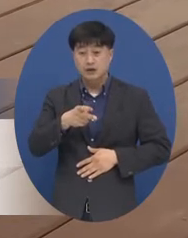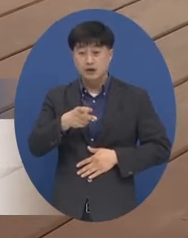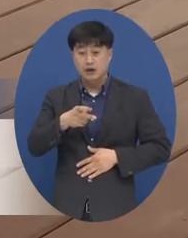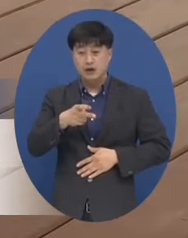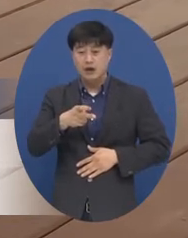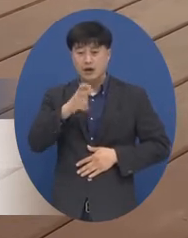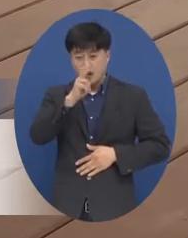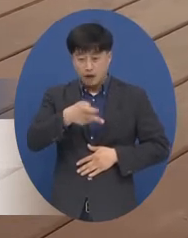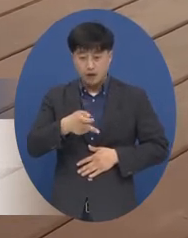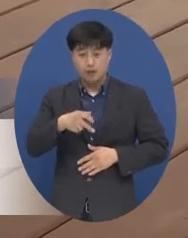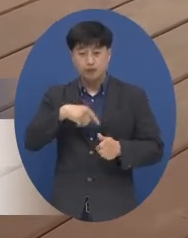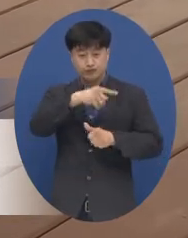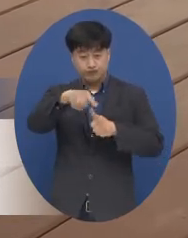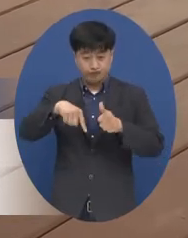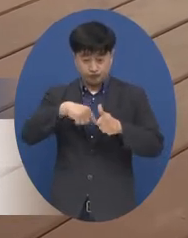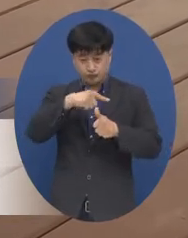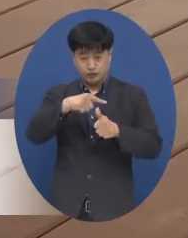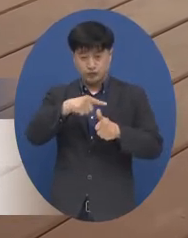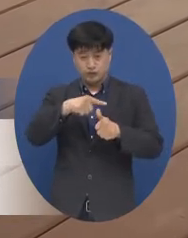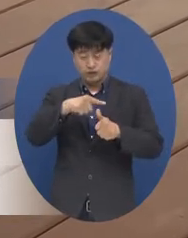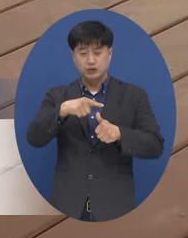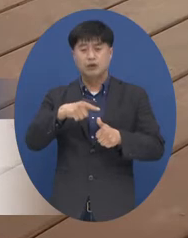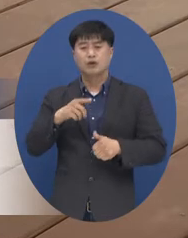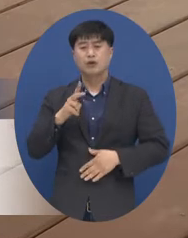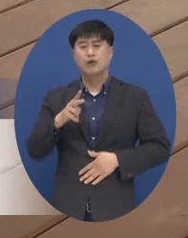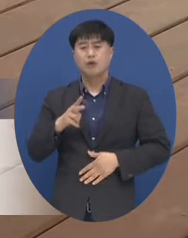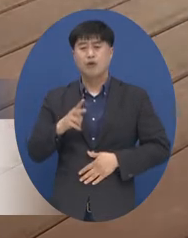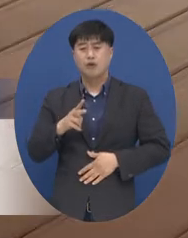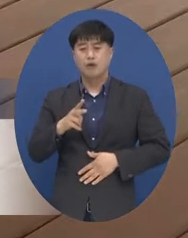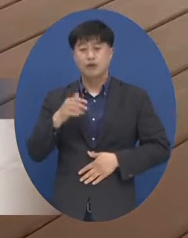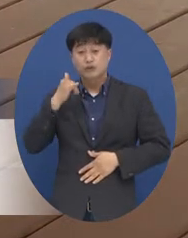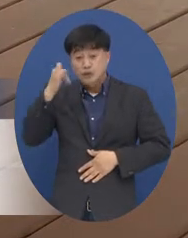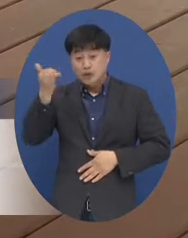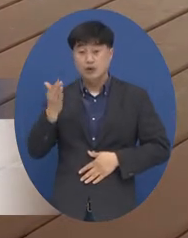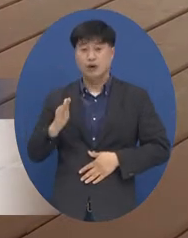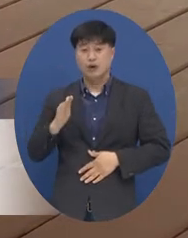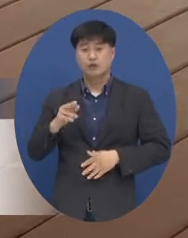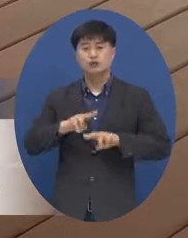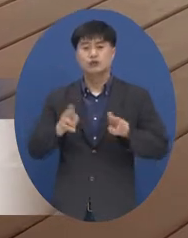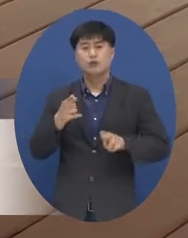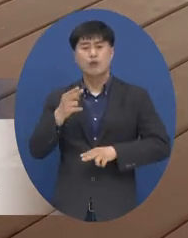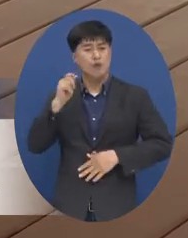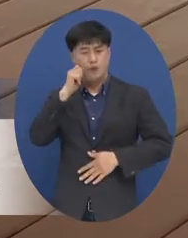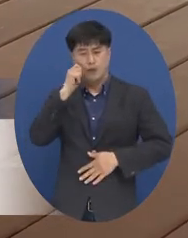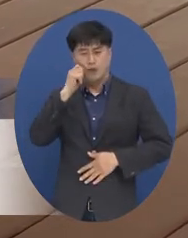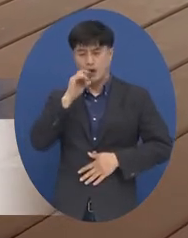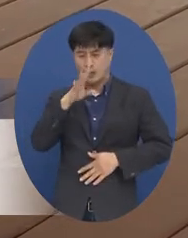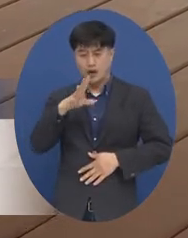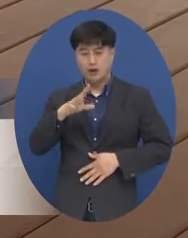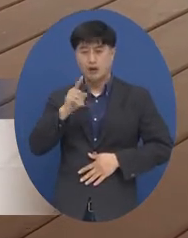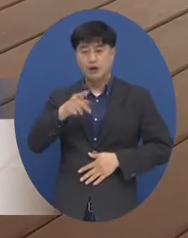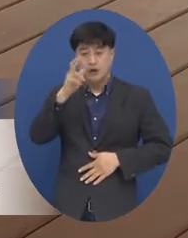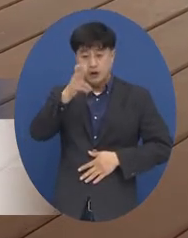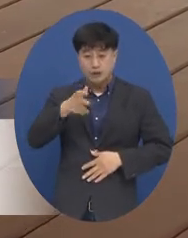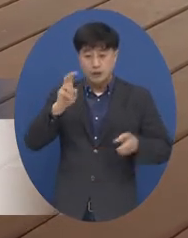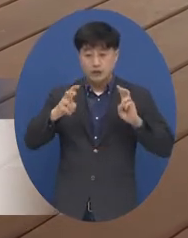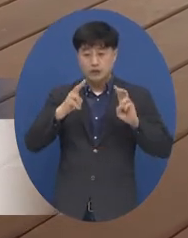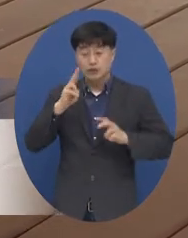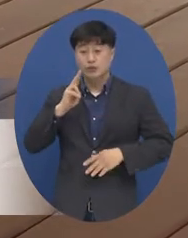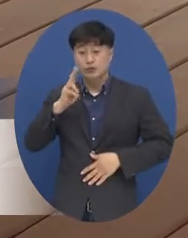진짜 카드를 안 걸고 인증할 수가 없게끔 그렇게 분위기가 잡혀있고, 응? 실수 못 해주는 거예요. 이런